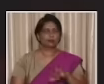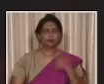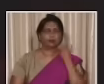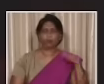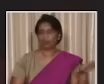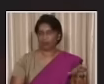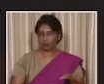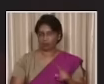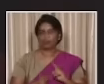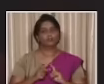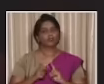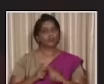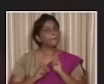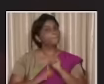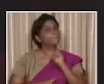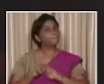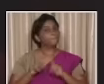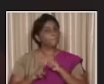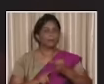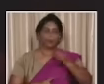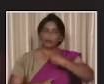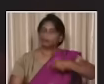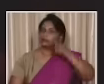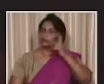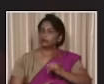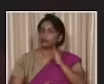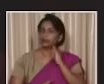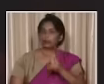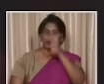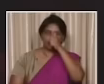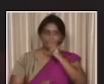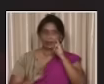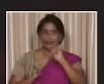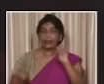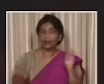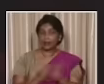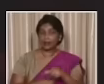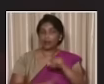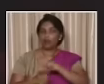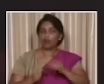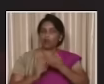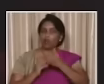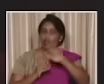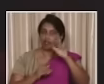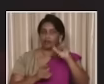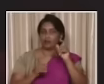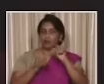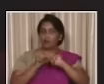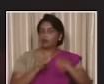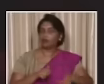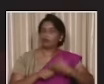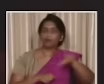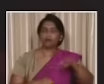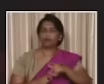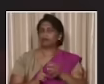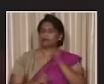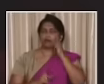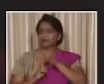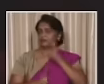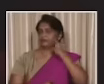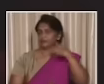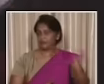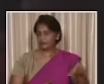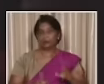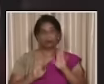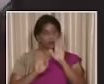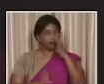ඇහුවා. පාර්ලිමේන්තුව ඒකමතිකව චෝදනා කරා දූෂිත ශ්‍රී ලංකා ක්‍රිකට් ආයතන ඉවත් කරන්න කියලා. ඒකටත් පයින් ඇහුවා.